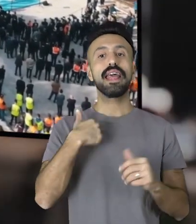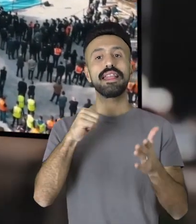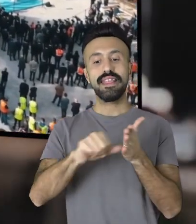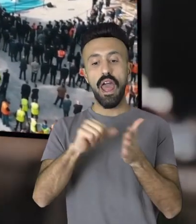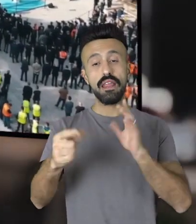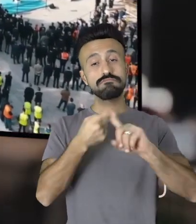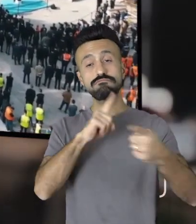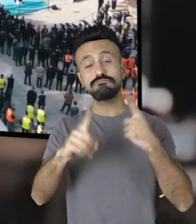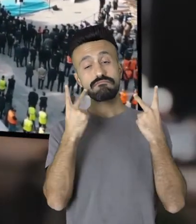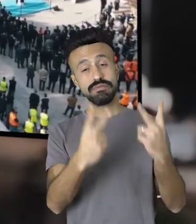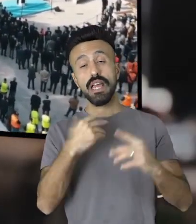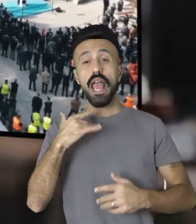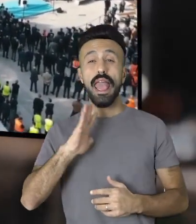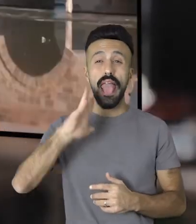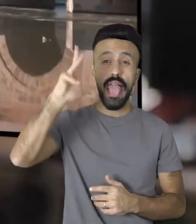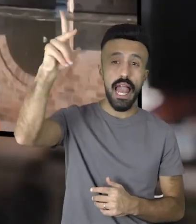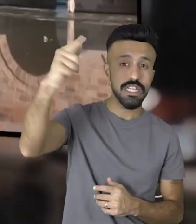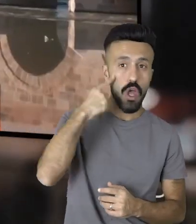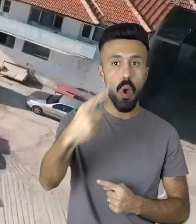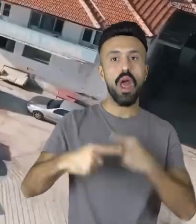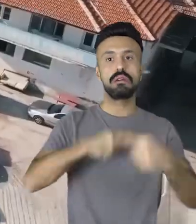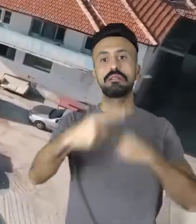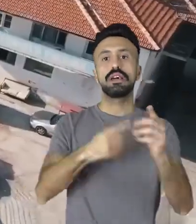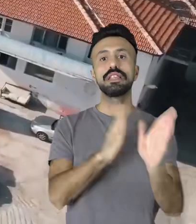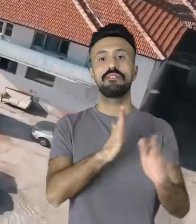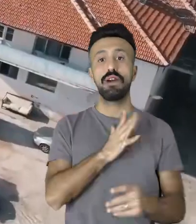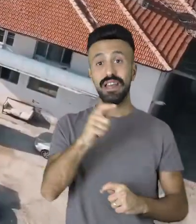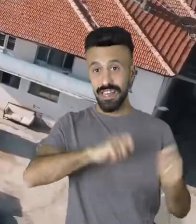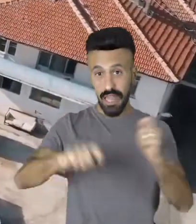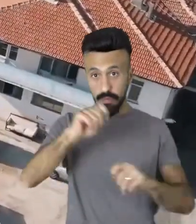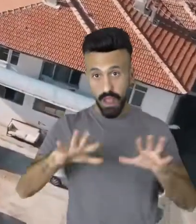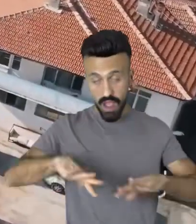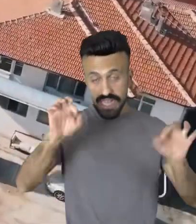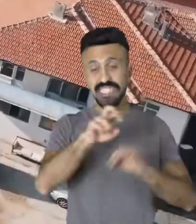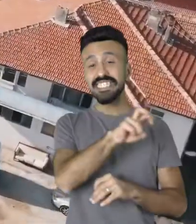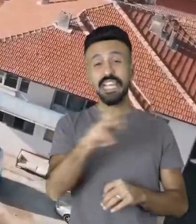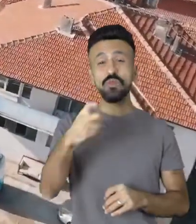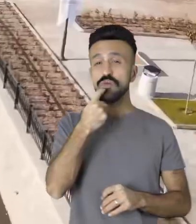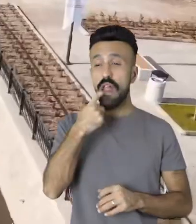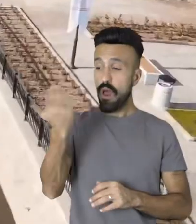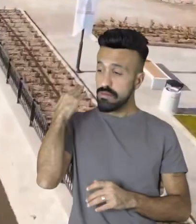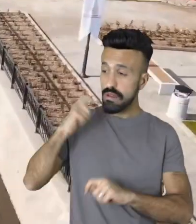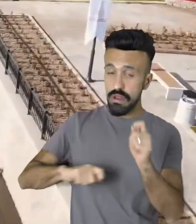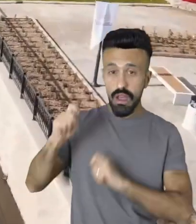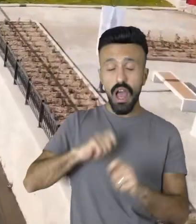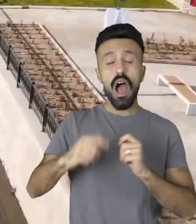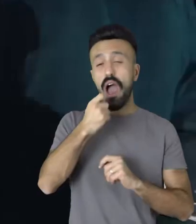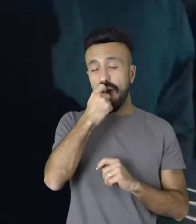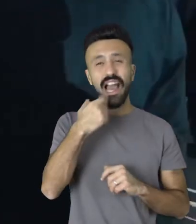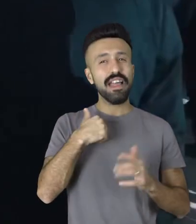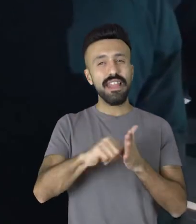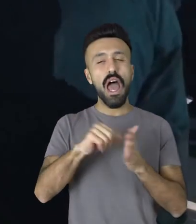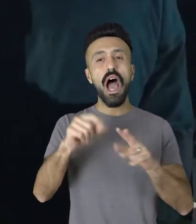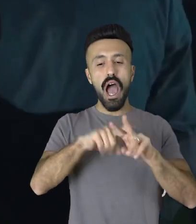nişanesi olan tarihi eserleri, geleceğe ulaştırdıklarını vurgulayan Kara İsmailoğlu, yapılışının üzerinden 800 sene geçen